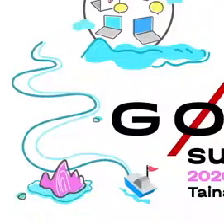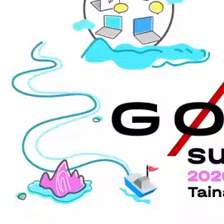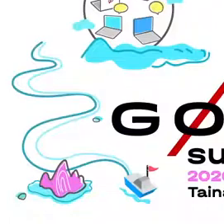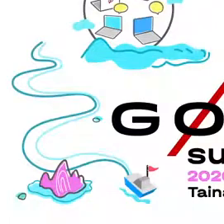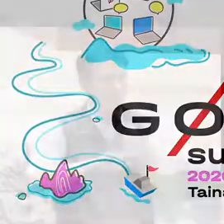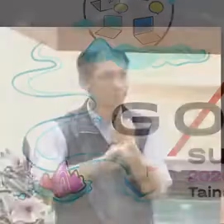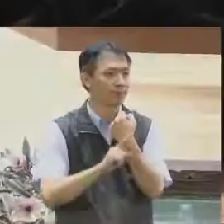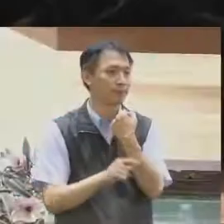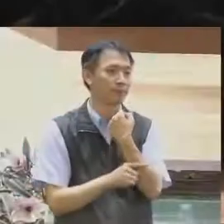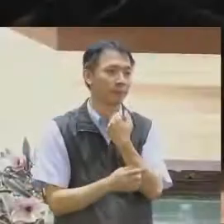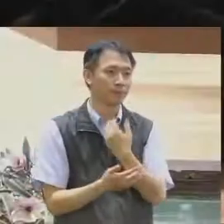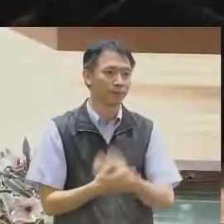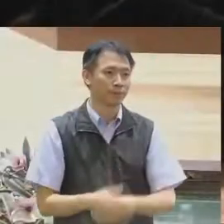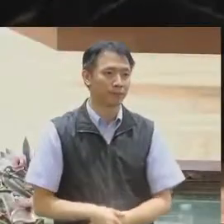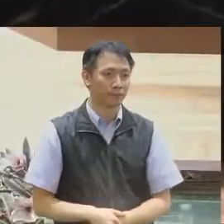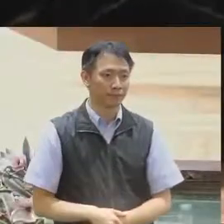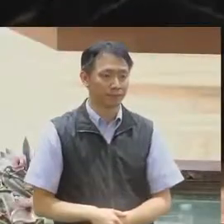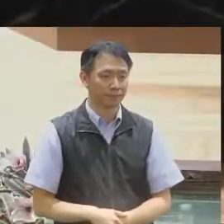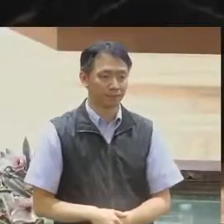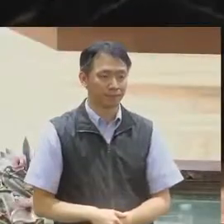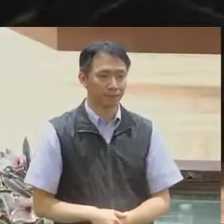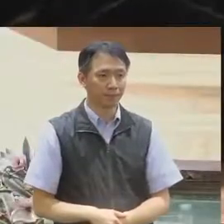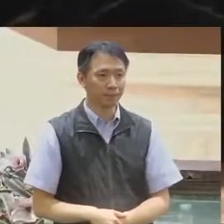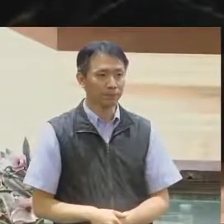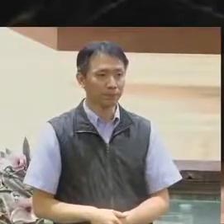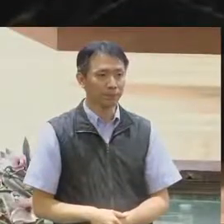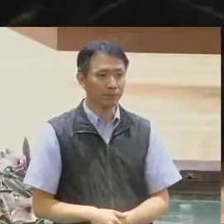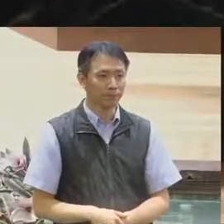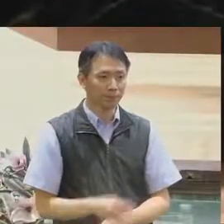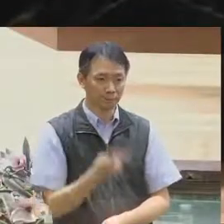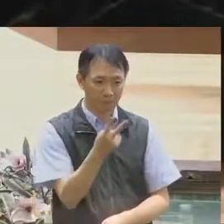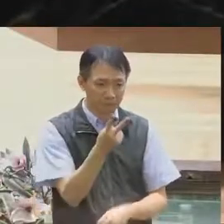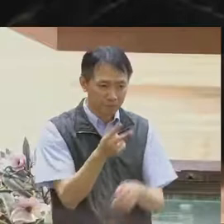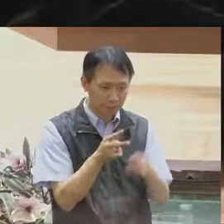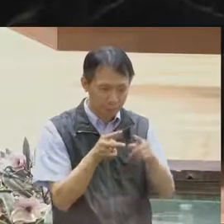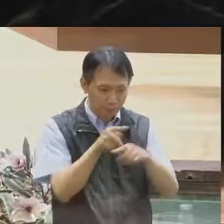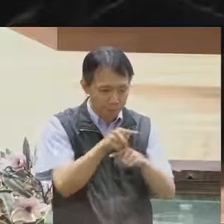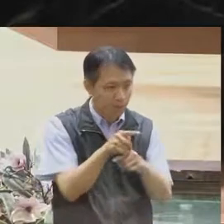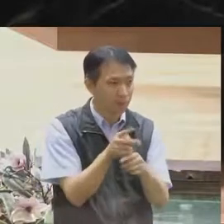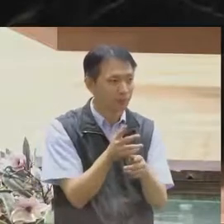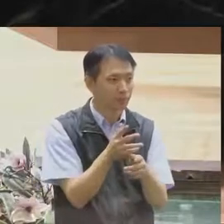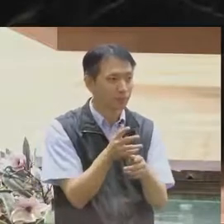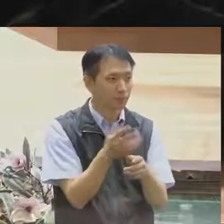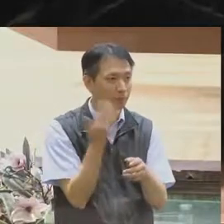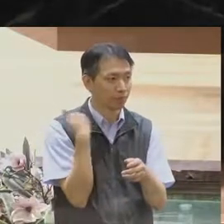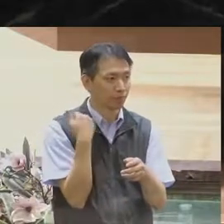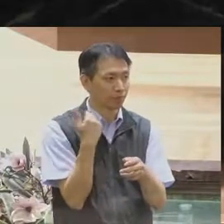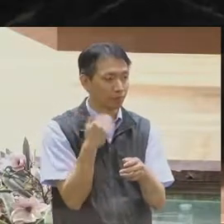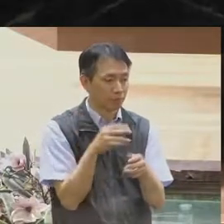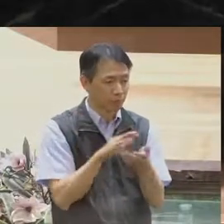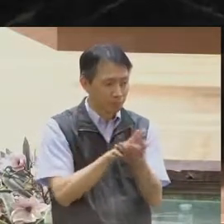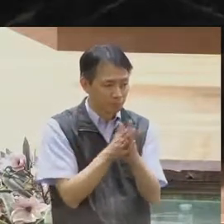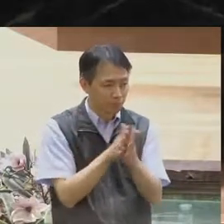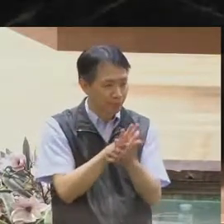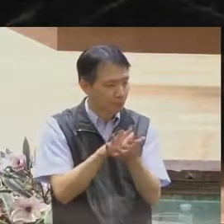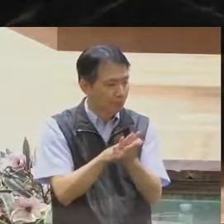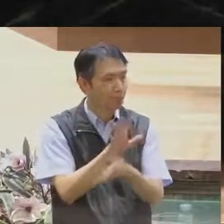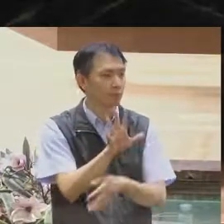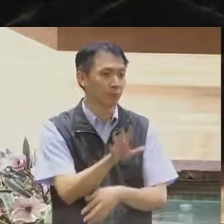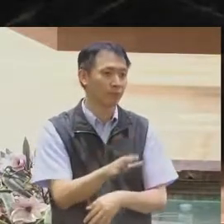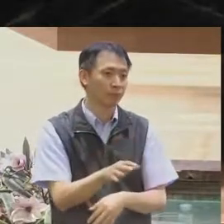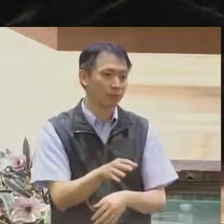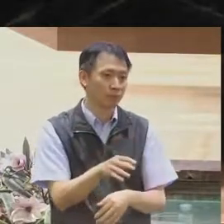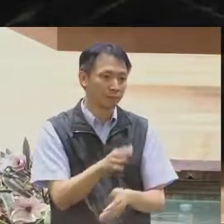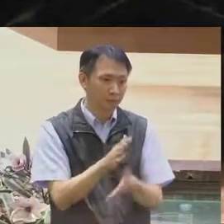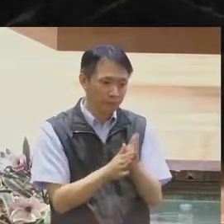做法。那因为在二进位制的编码本身已经经过混淆了，所以